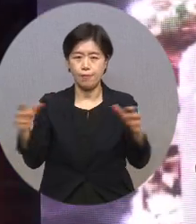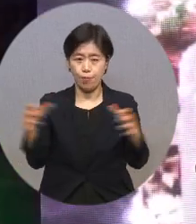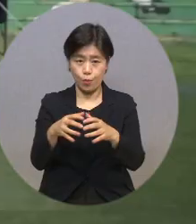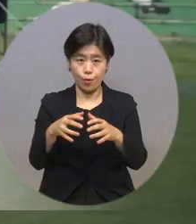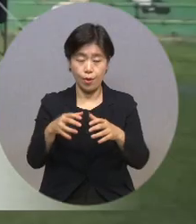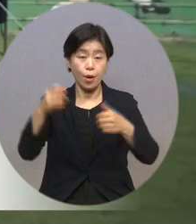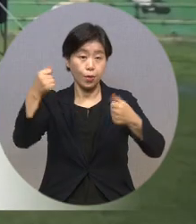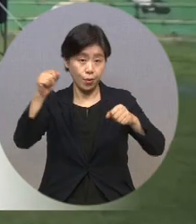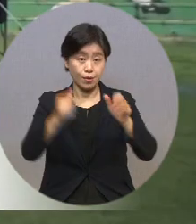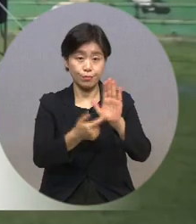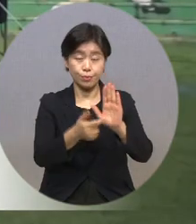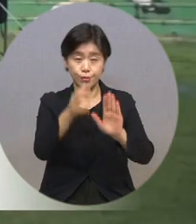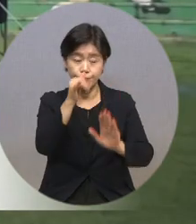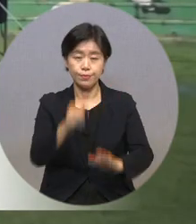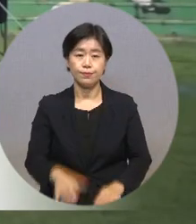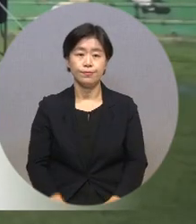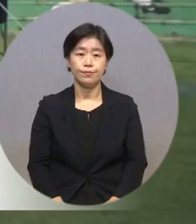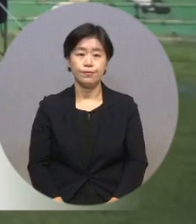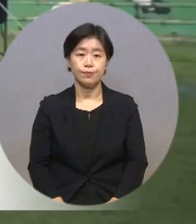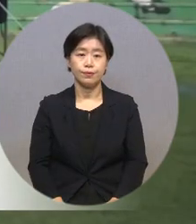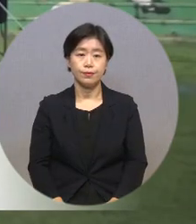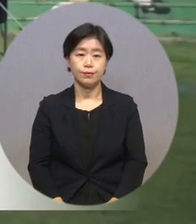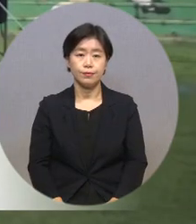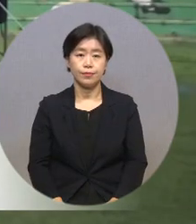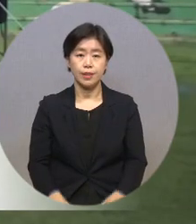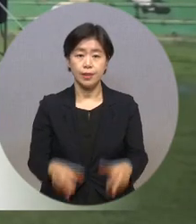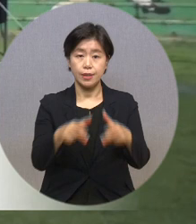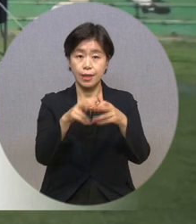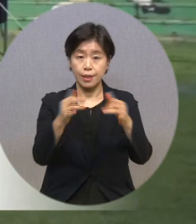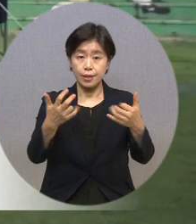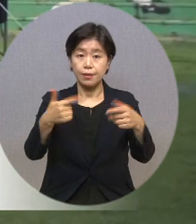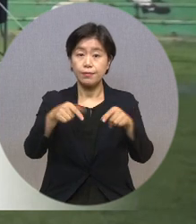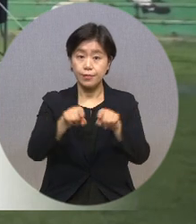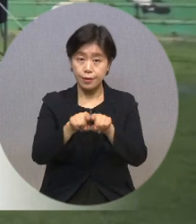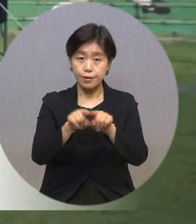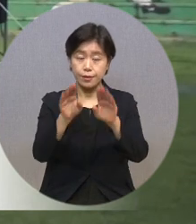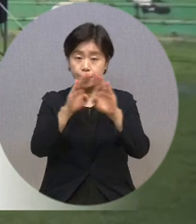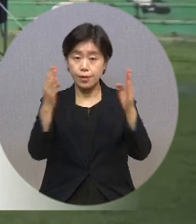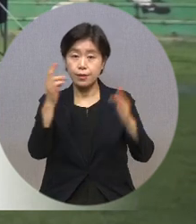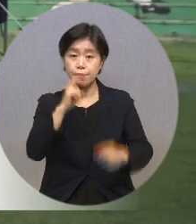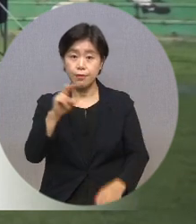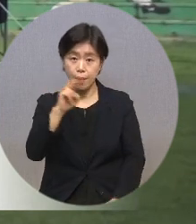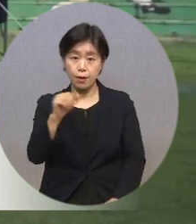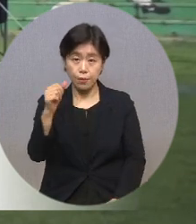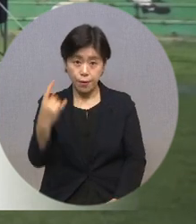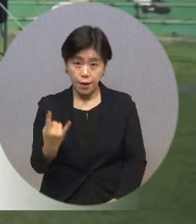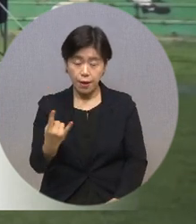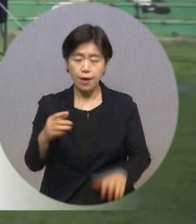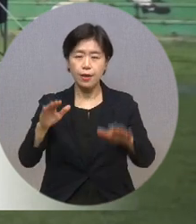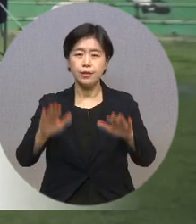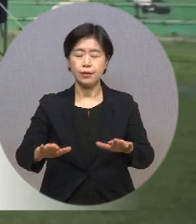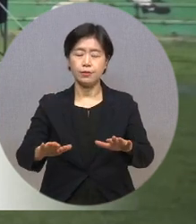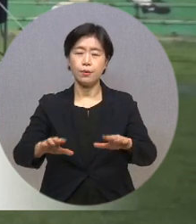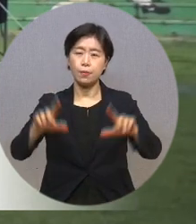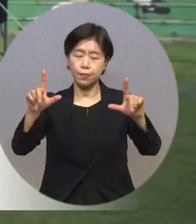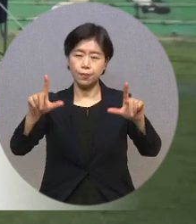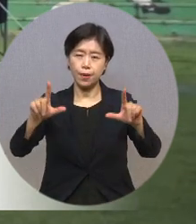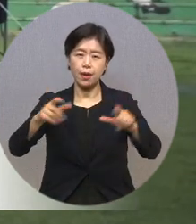선보였습니다. 예, 우리 장애인과 함께하는 열린음악회는 벌써 19번째를